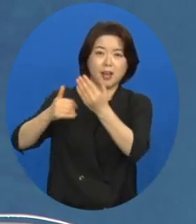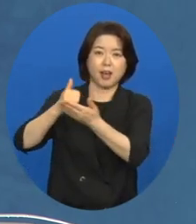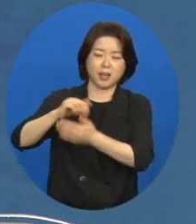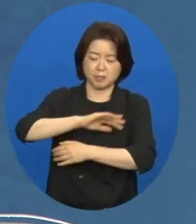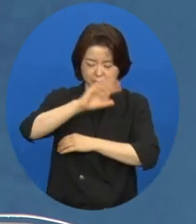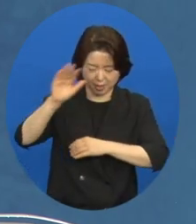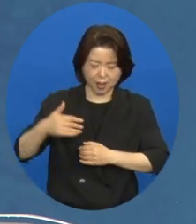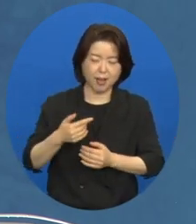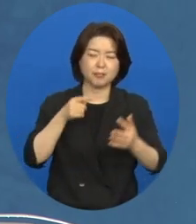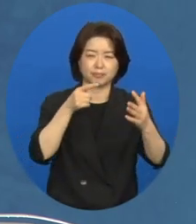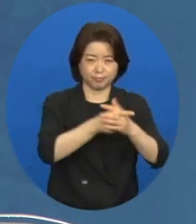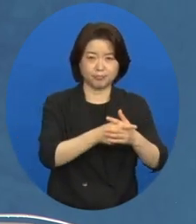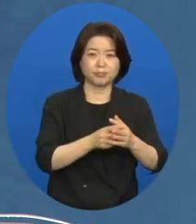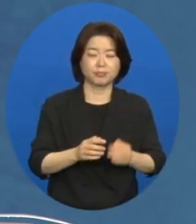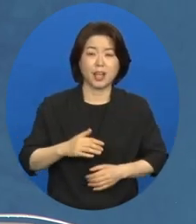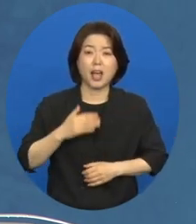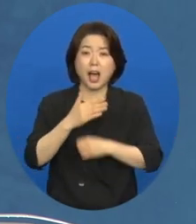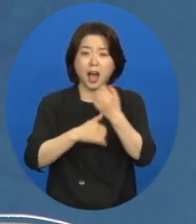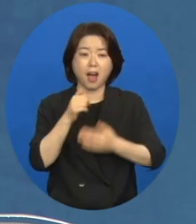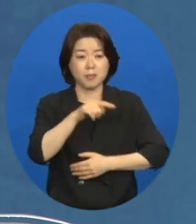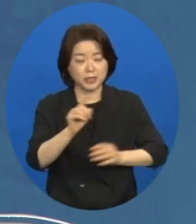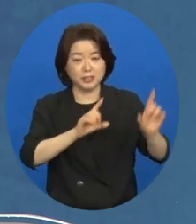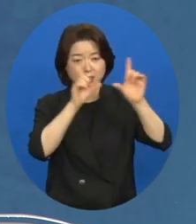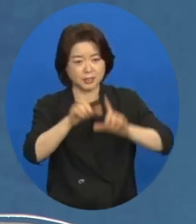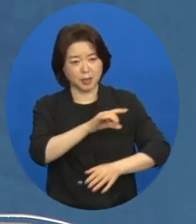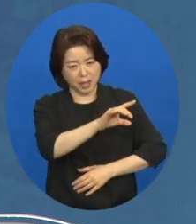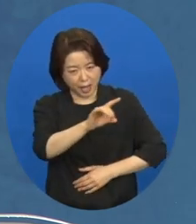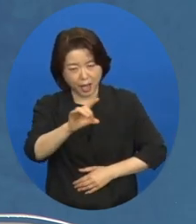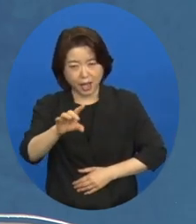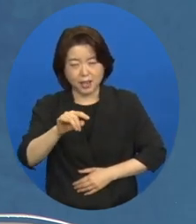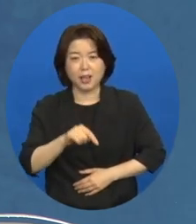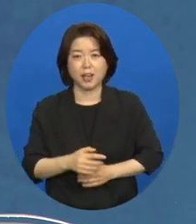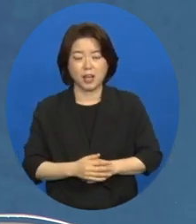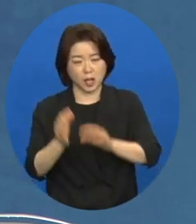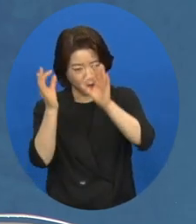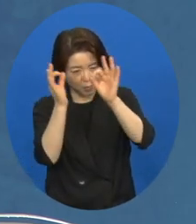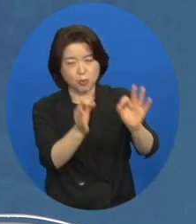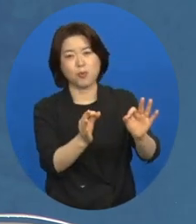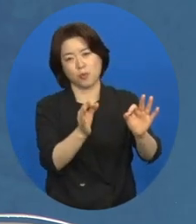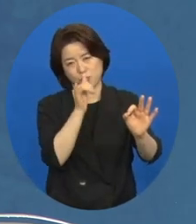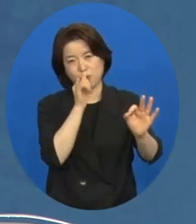아시고 하나님이 그 삶의 하나하나를 보고 계세요.